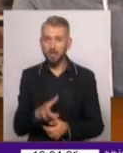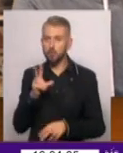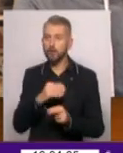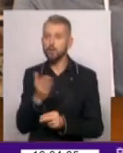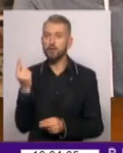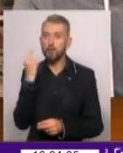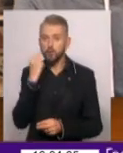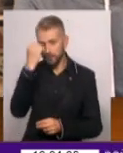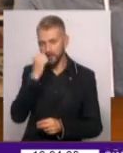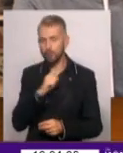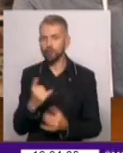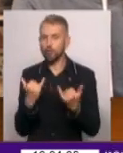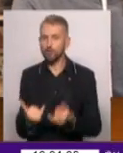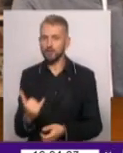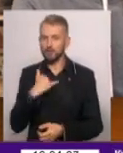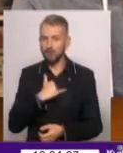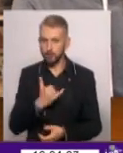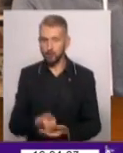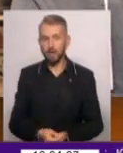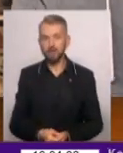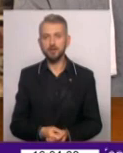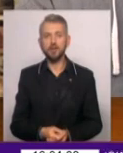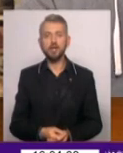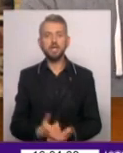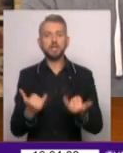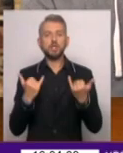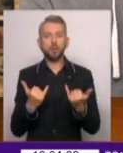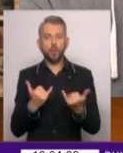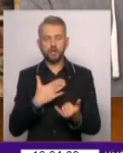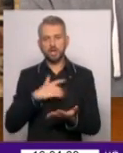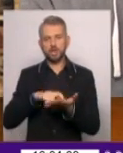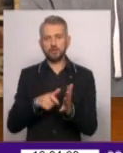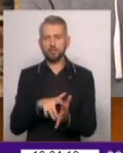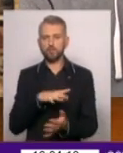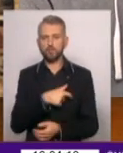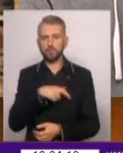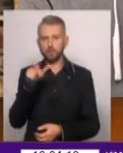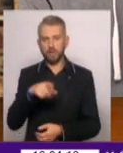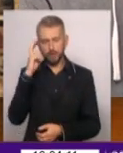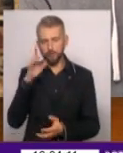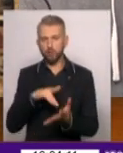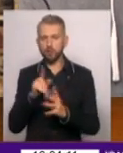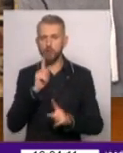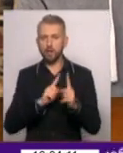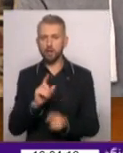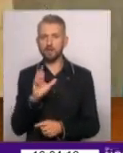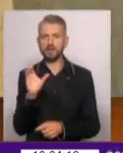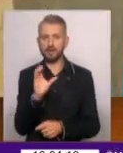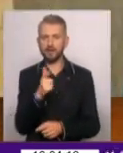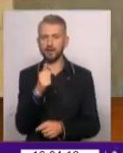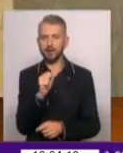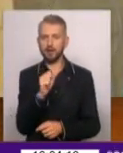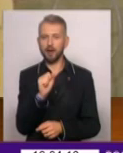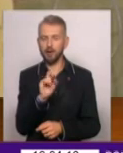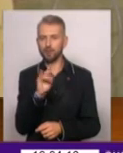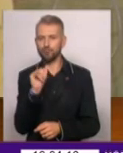Дякую за те, що ви сьогодні завітали до нас. Я нагадаю, що сьогодні у нашій студії був депутат Київської міської ради пан Сергій Харчук. Вам дякую за те, що